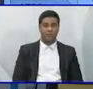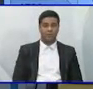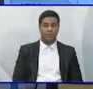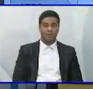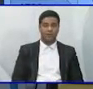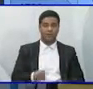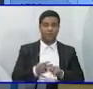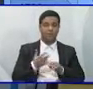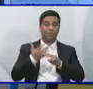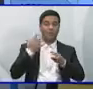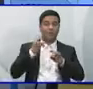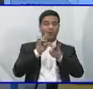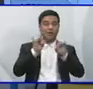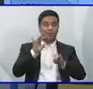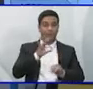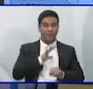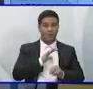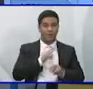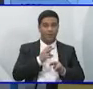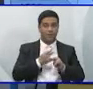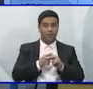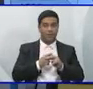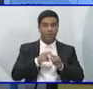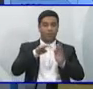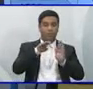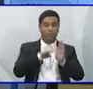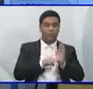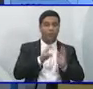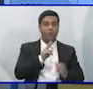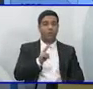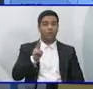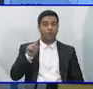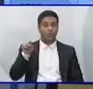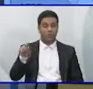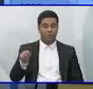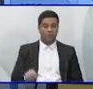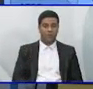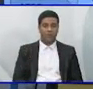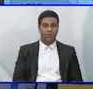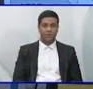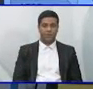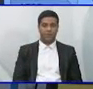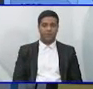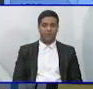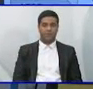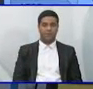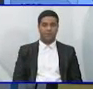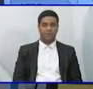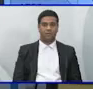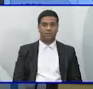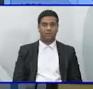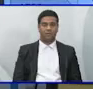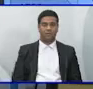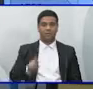1735-yillarda yana yuqorida aytganimiz kabi quyi Qoraqalpoqlar esa